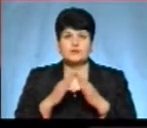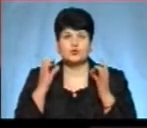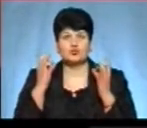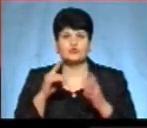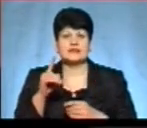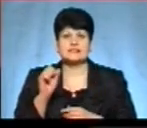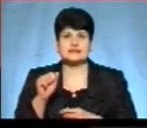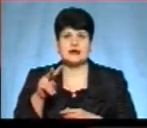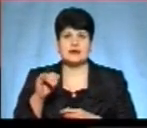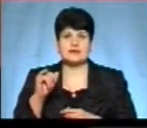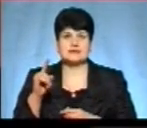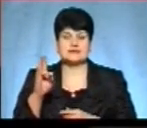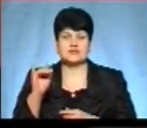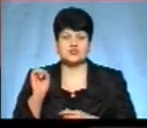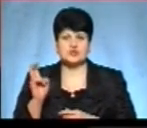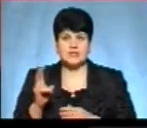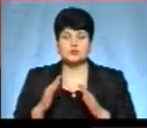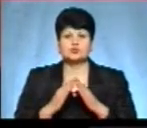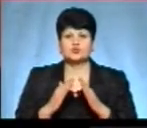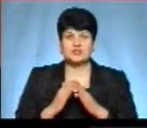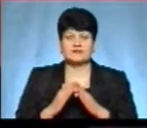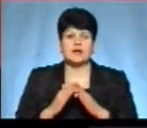«Залізничник», як будівля